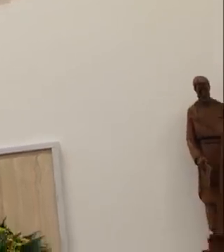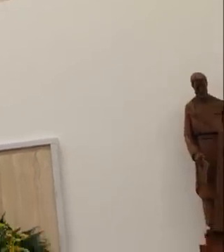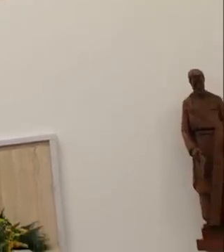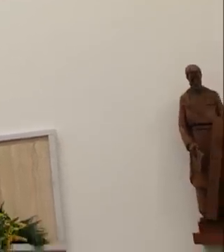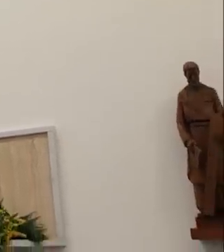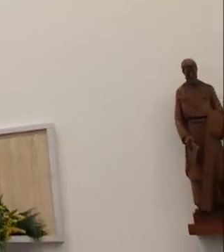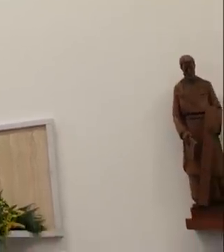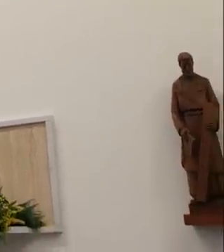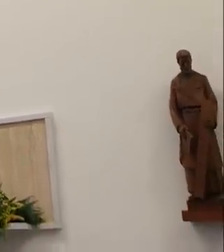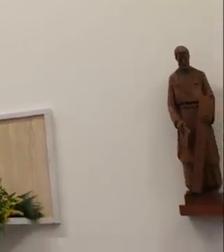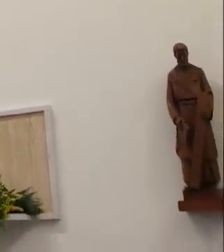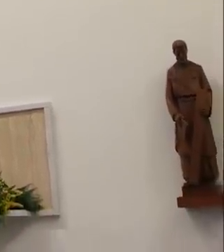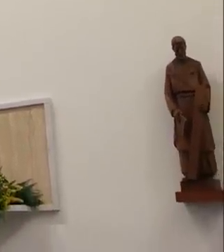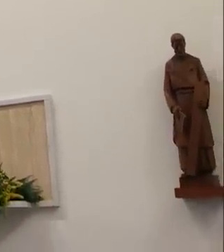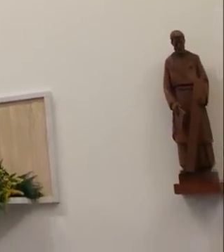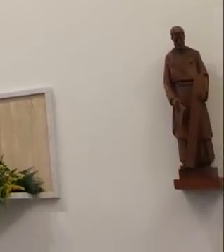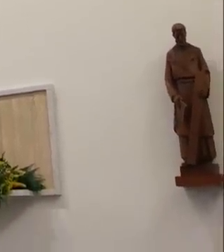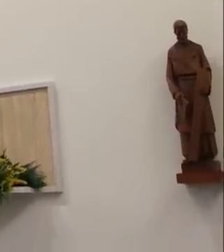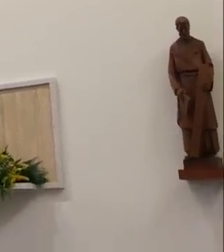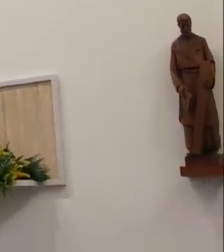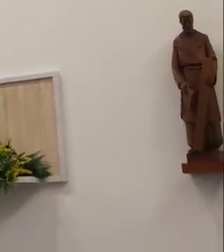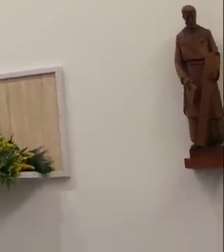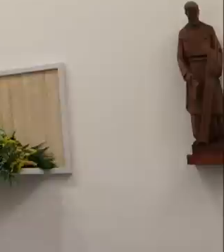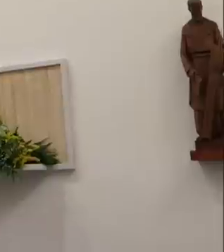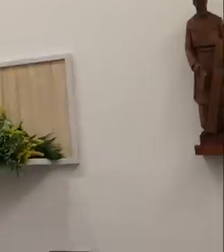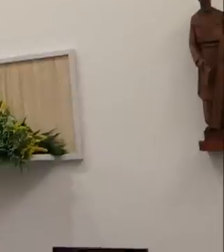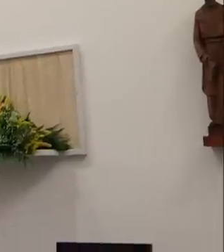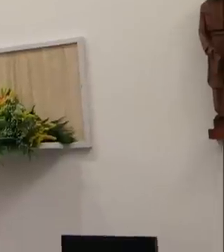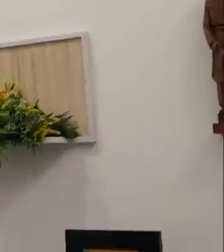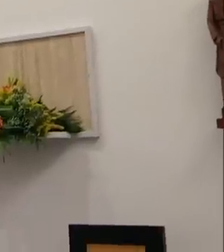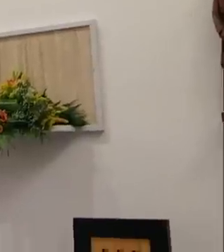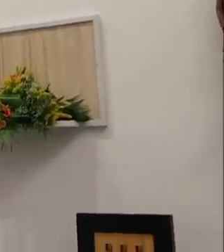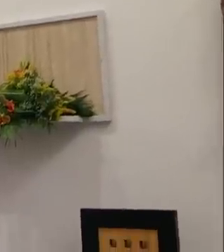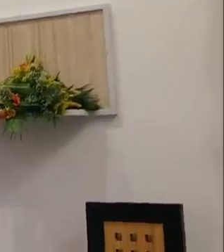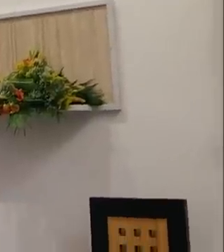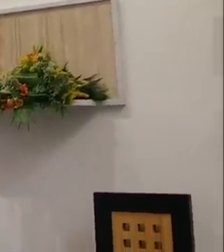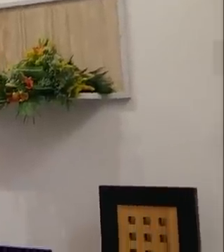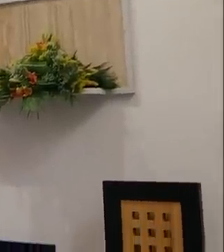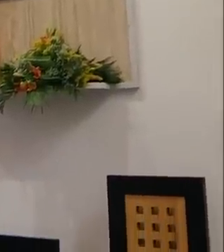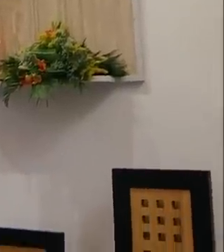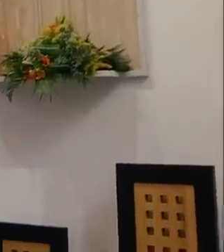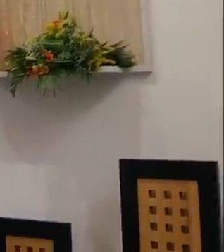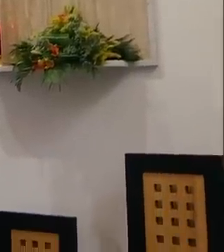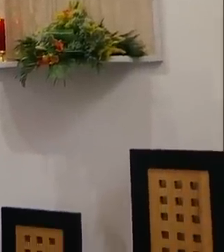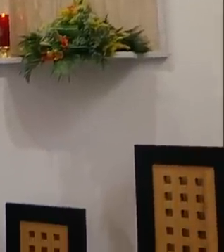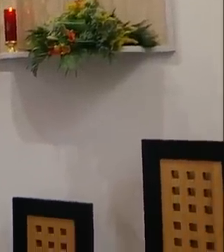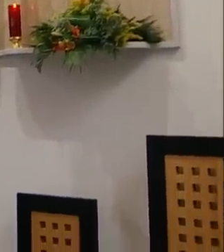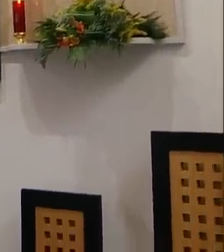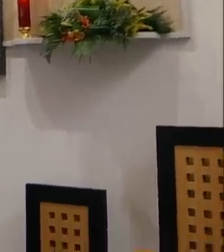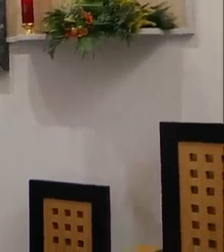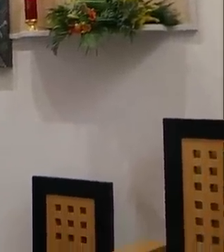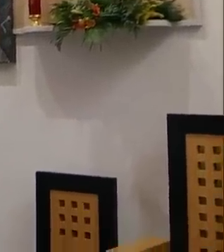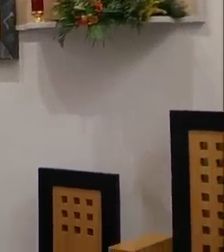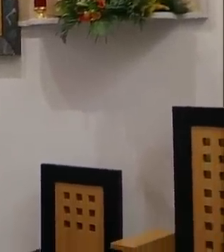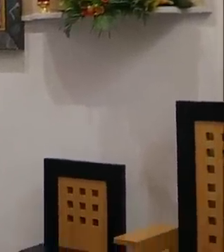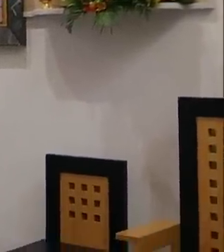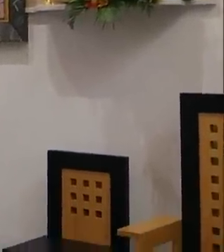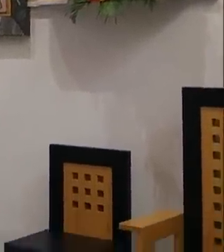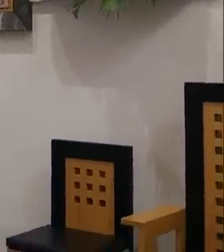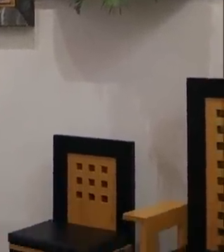ħallejt fiskit Tajt ħelsir l-poplu tijak